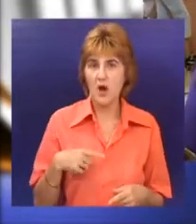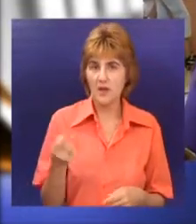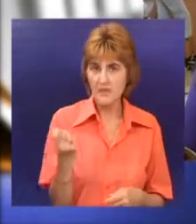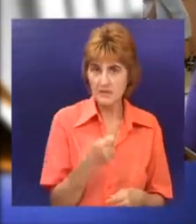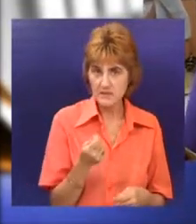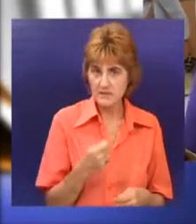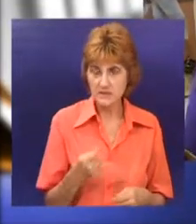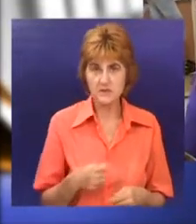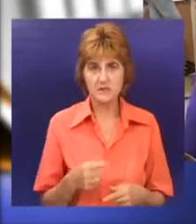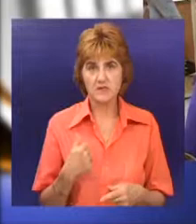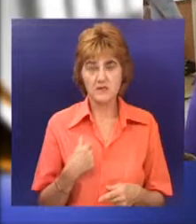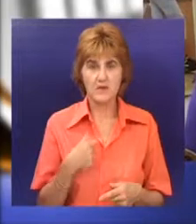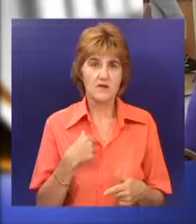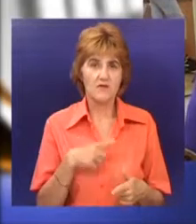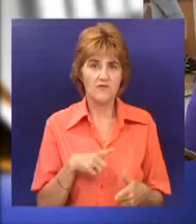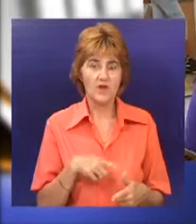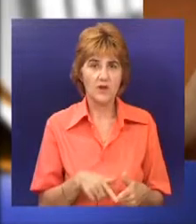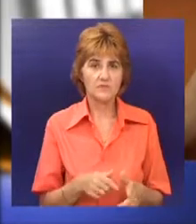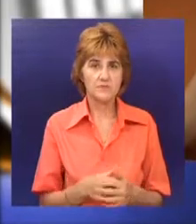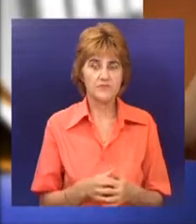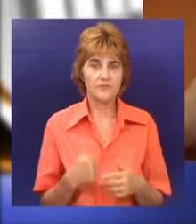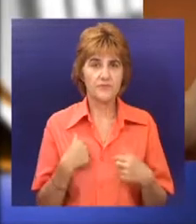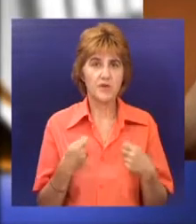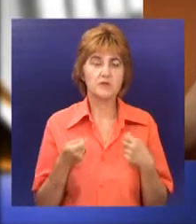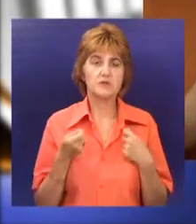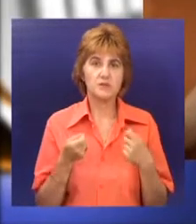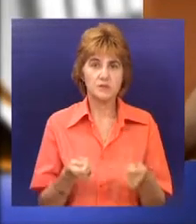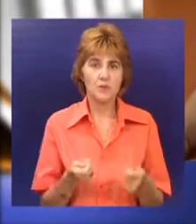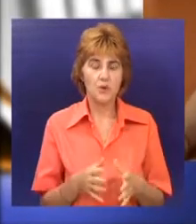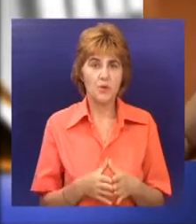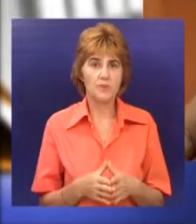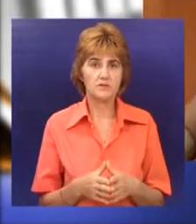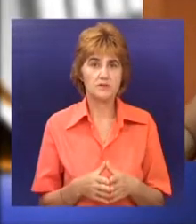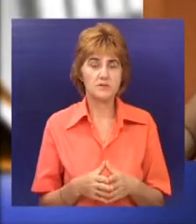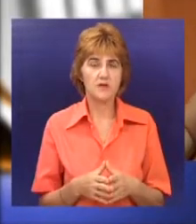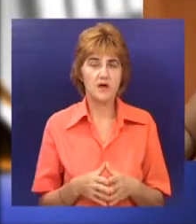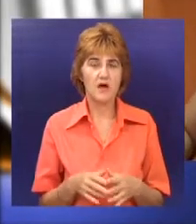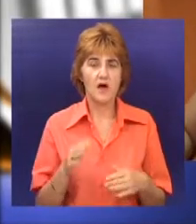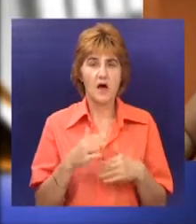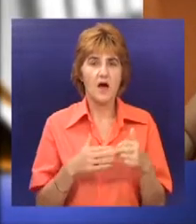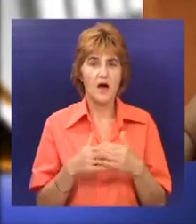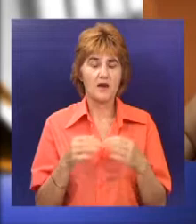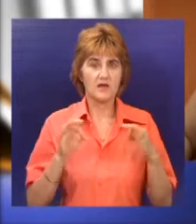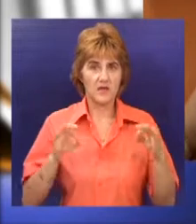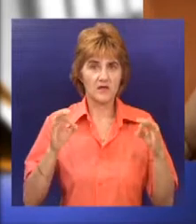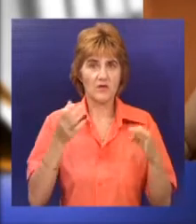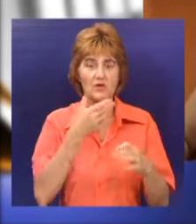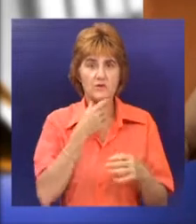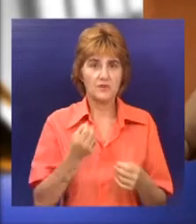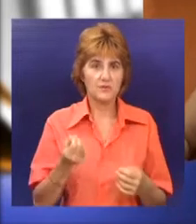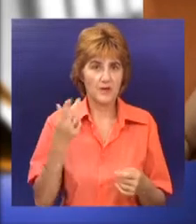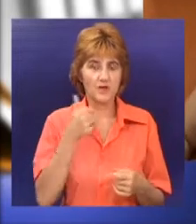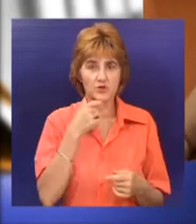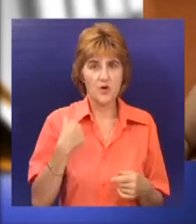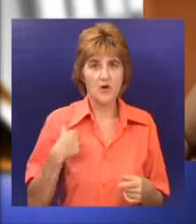crtam, tehničar crteže i zato što mi to ide. Ja sam upisala arhitektu pejzažna